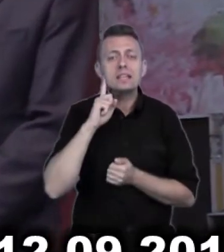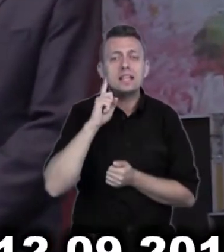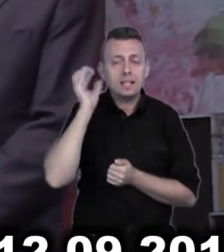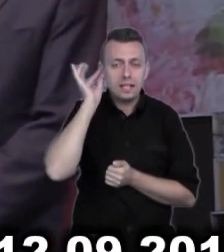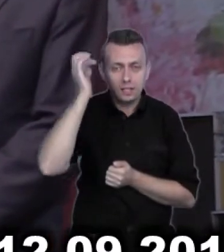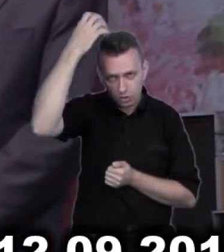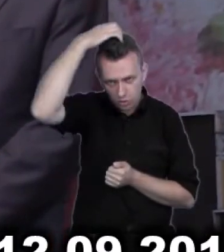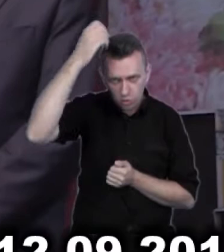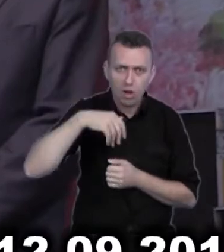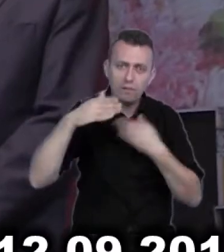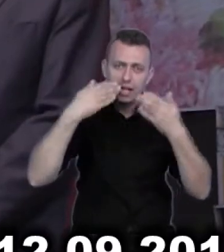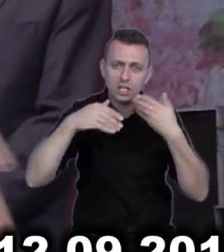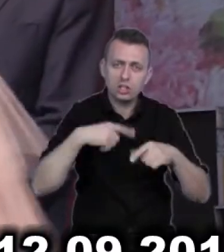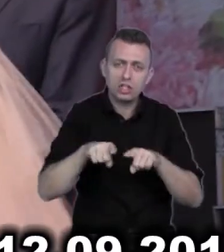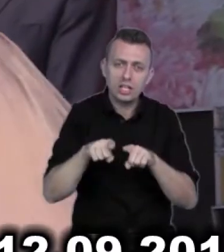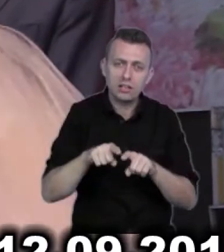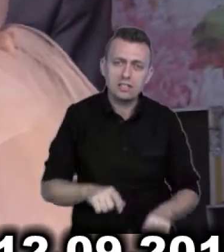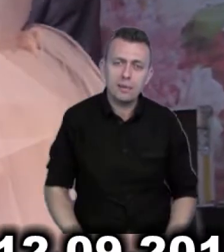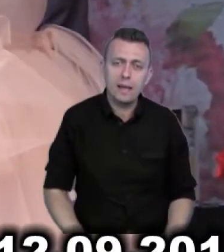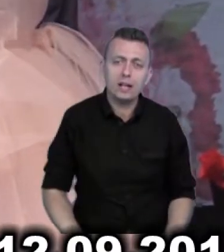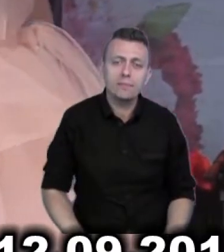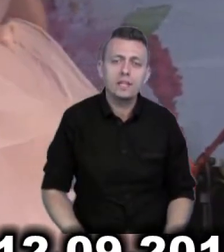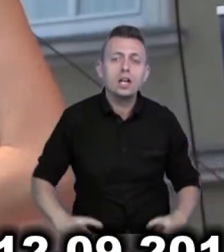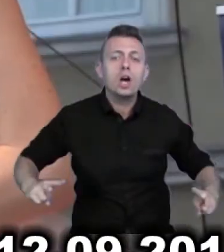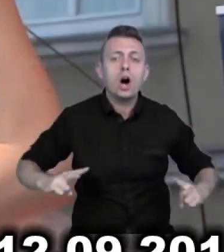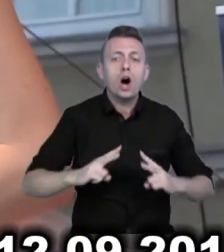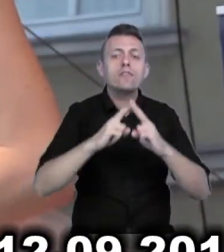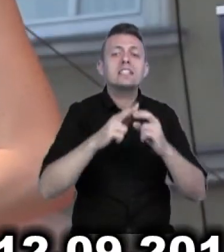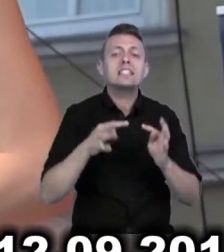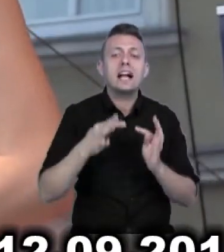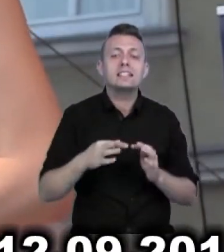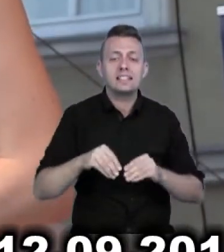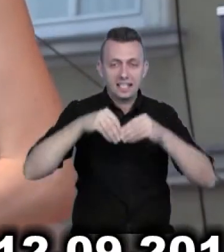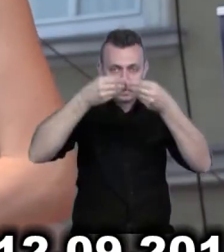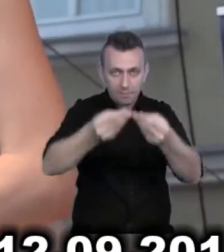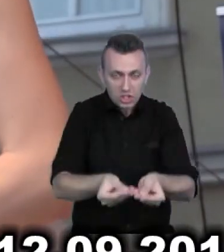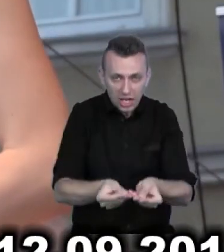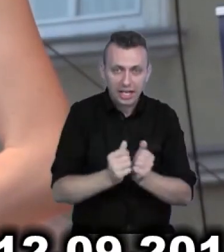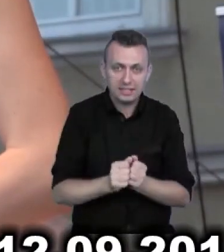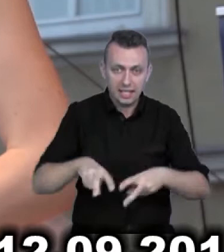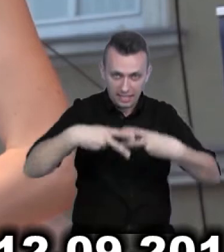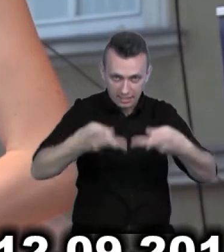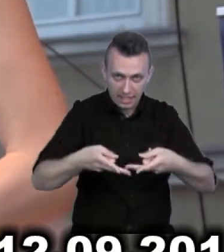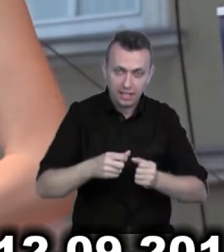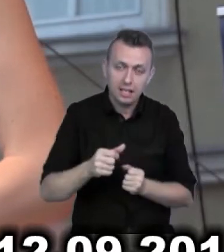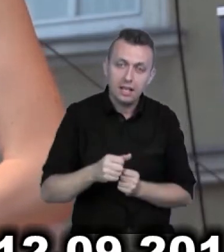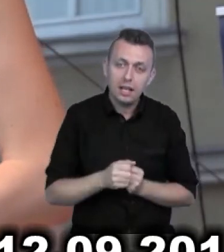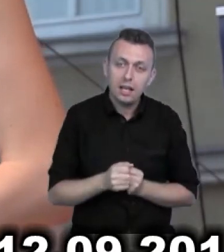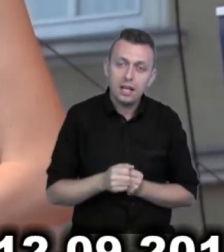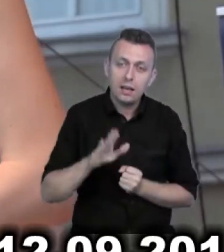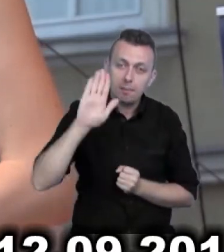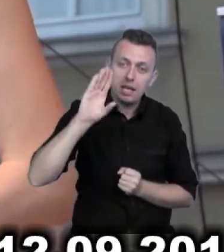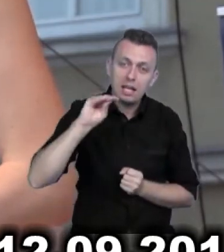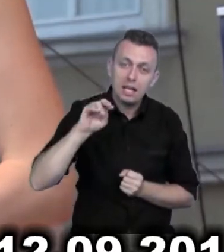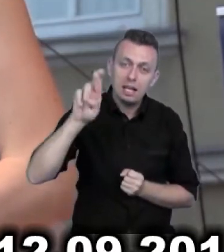Ogromne brawa. Następuje teraz oficjalne przekazanie berła. Szanowni Państwo, jest mi niezmiernie miło powitać